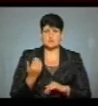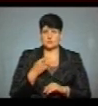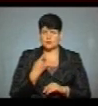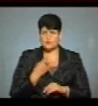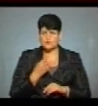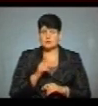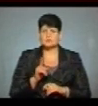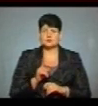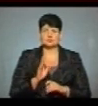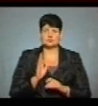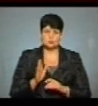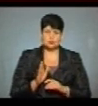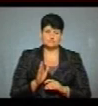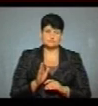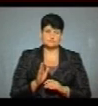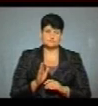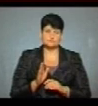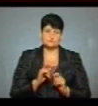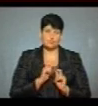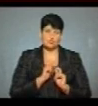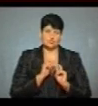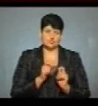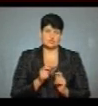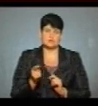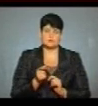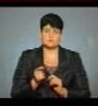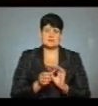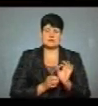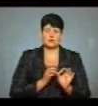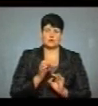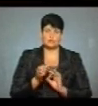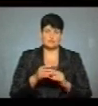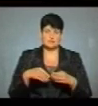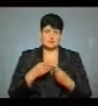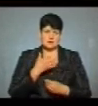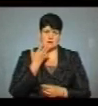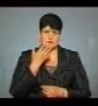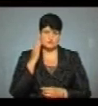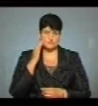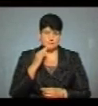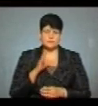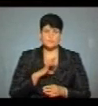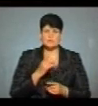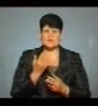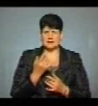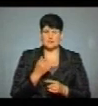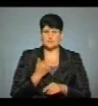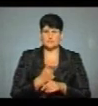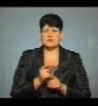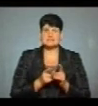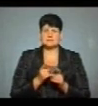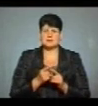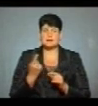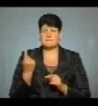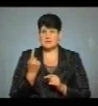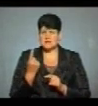що буде такий подарунок для тернополян цілодобове постачання гарячої води? Декілька основних змін. Перша зміна